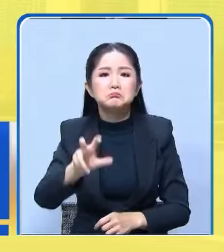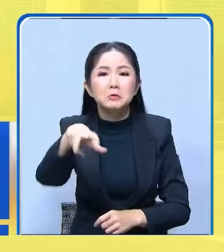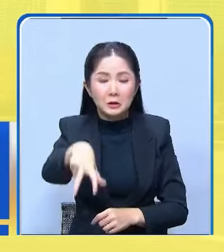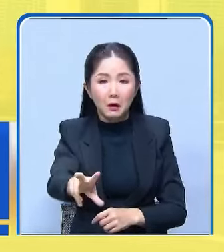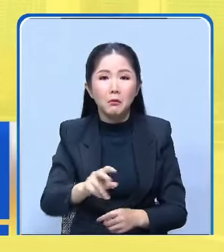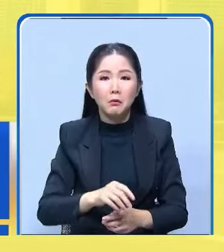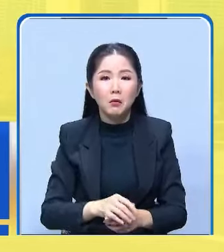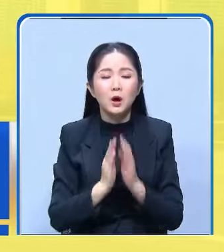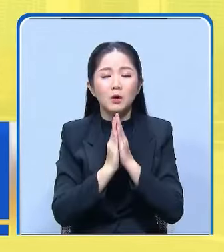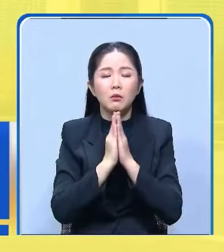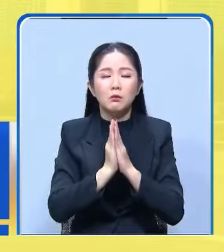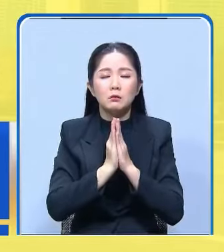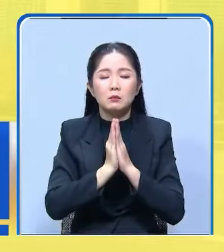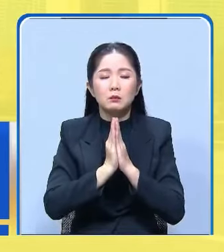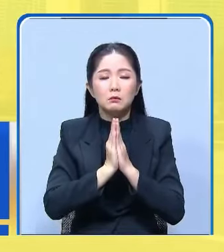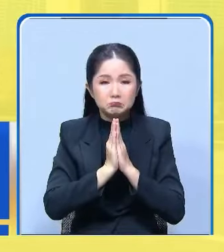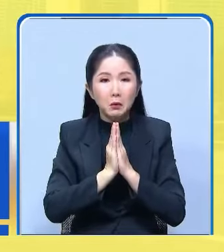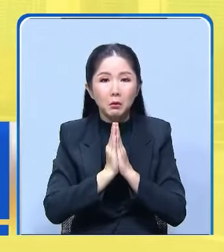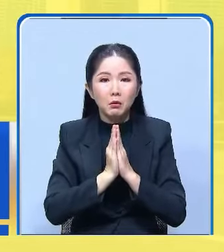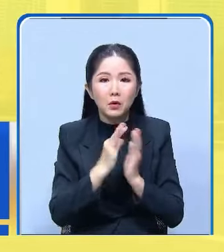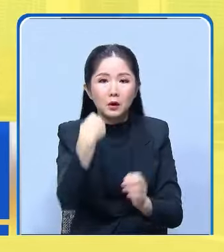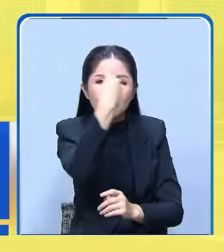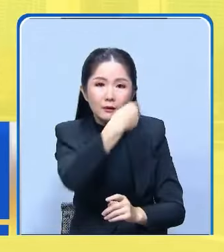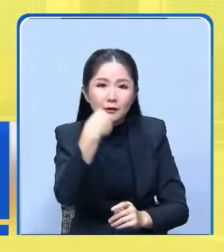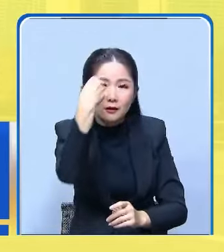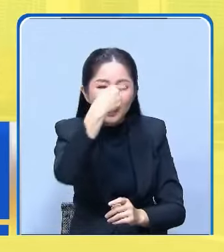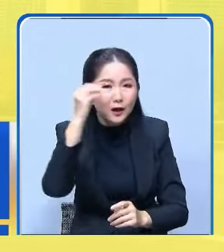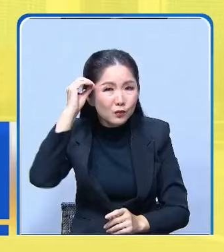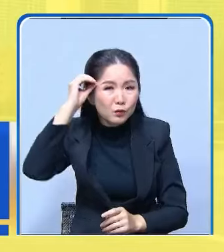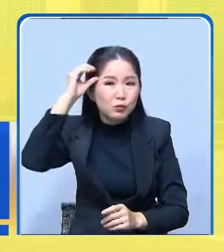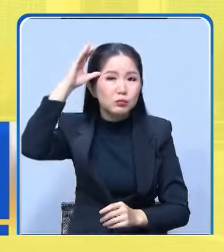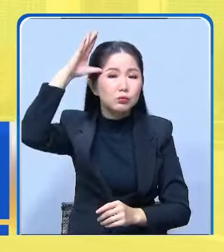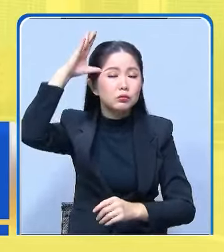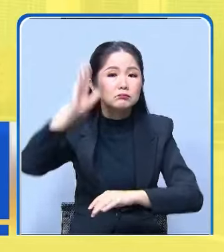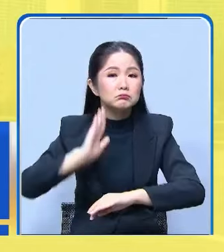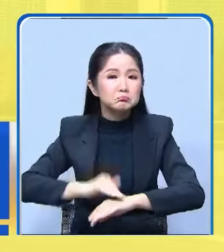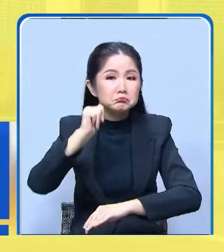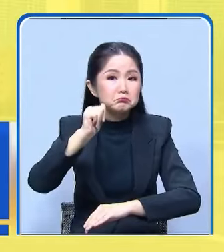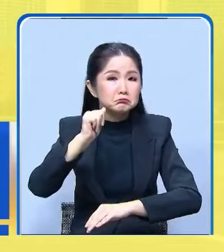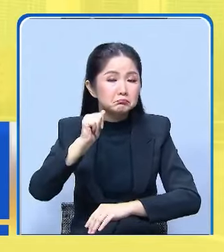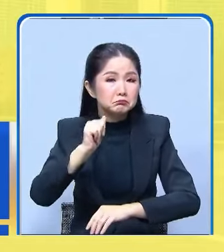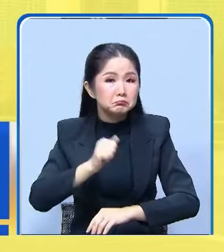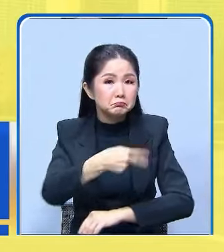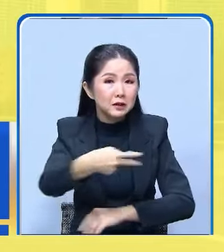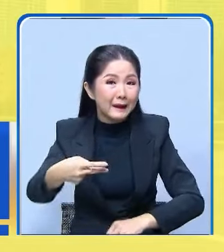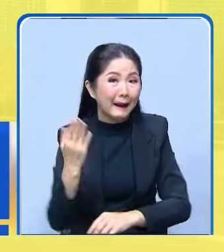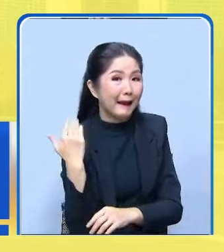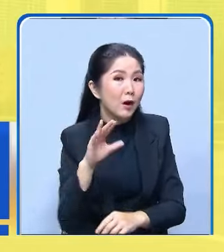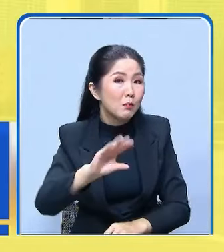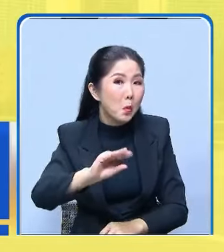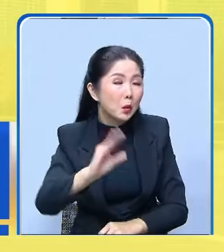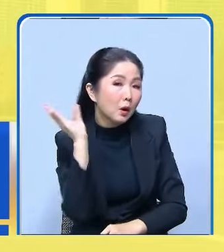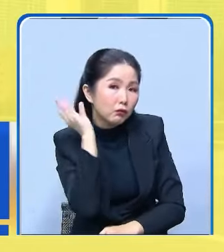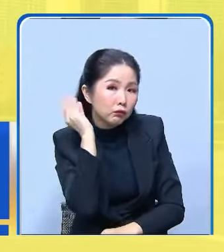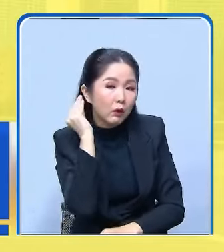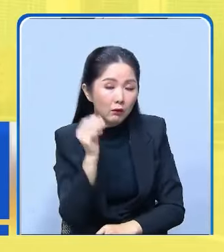างทรงนะคะคุณผู้ชมที่มีความรู้ความเชี่ยวชาญยังไงลองฟังดูว่าฟังกันออกหรือเปล่านะคะแต่ว่าที่แน่ๆคลิปนี้เป็น